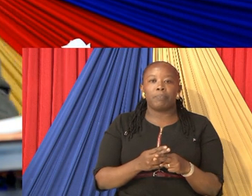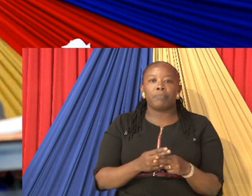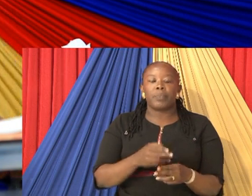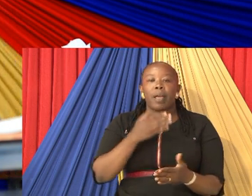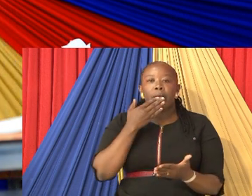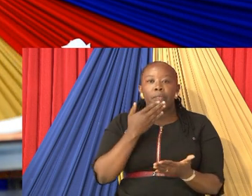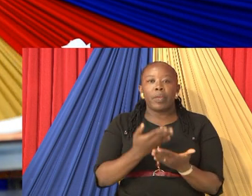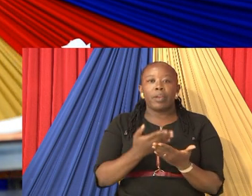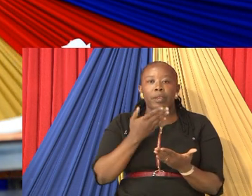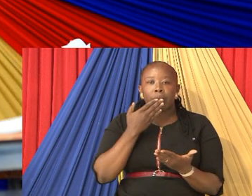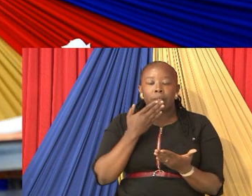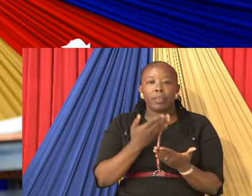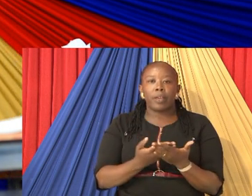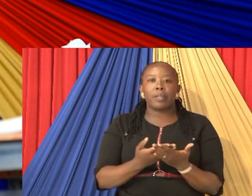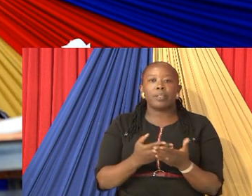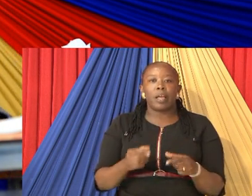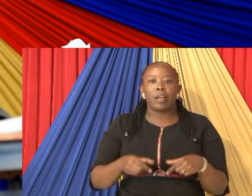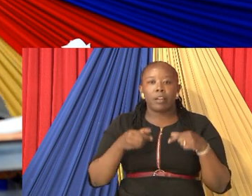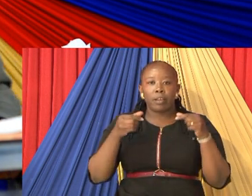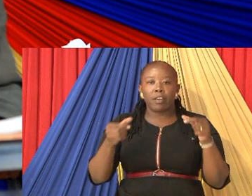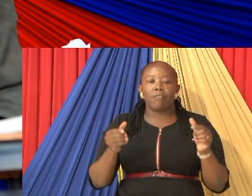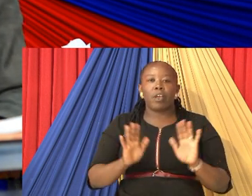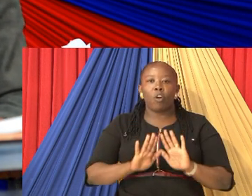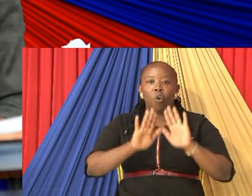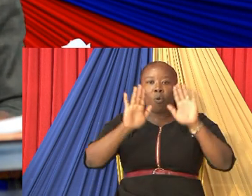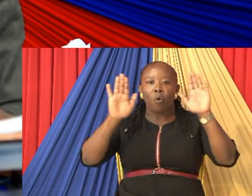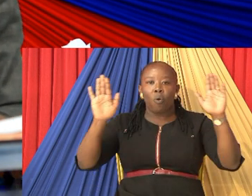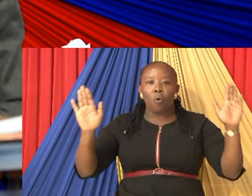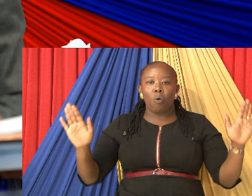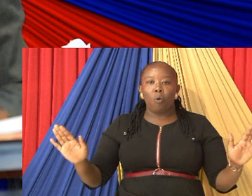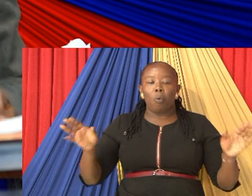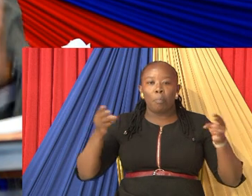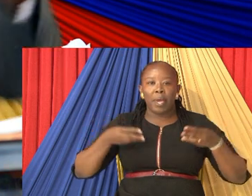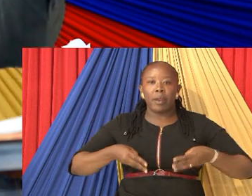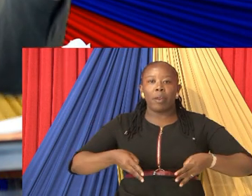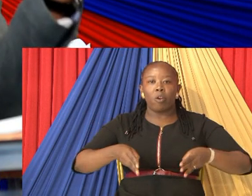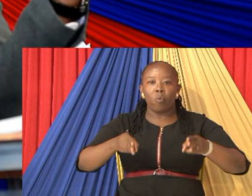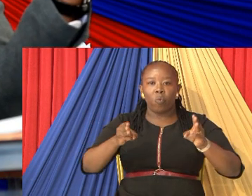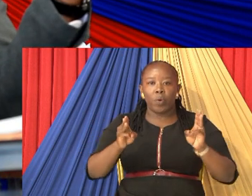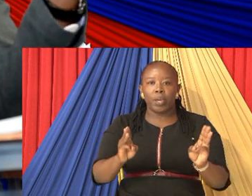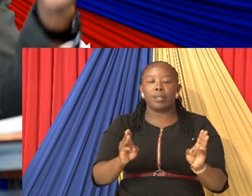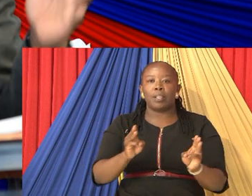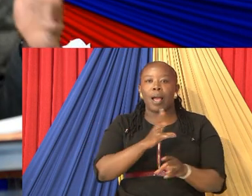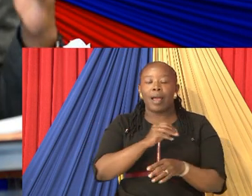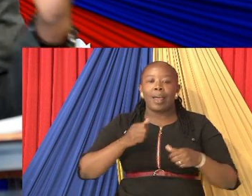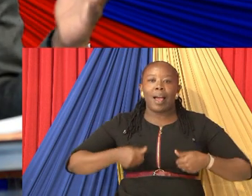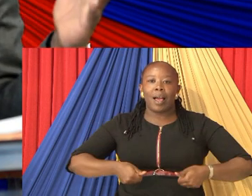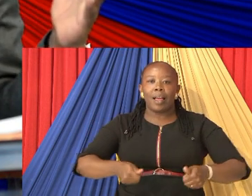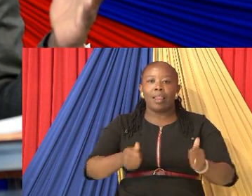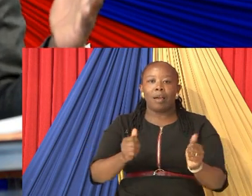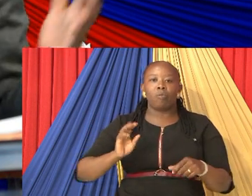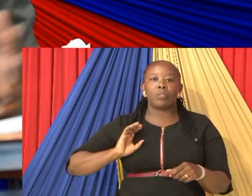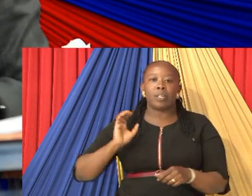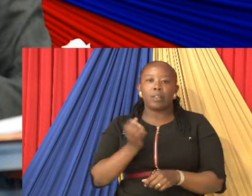Kushukuru kunafungua milango ama kunatuwezesha kuingia katika uwepo wa Mungu. When you give